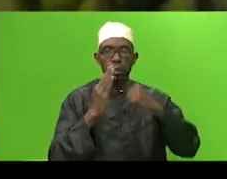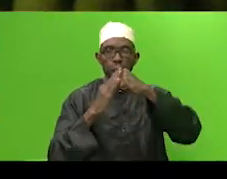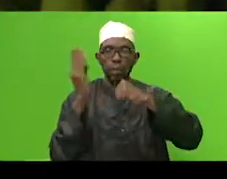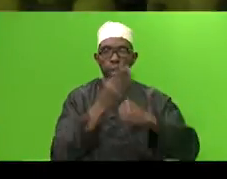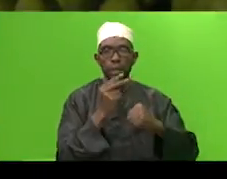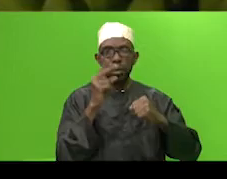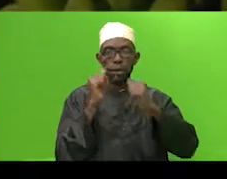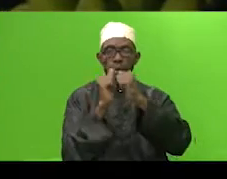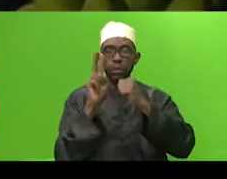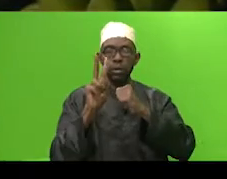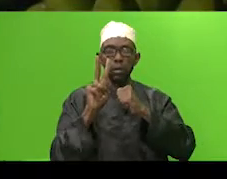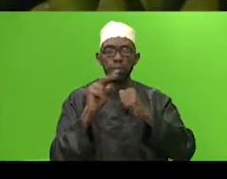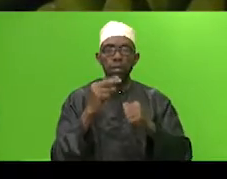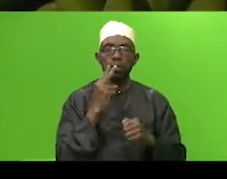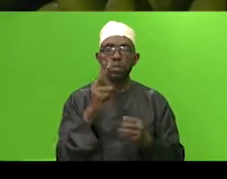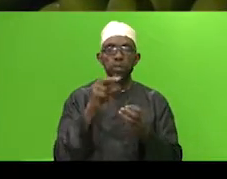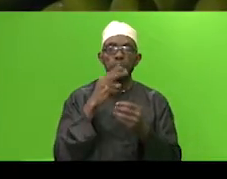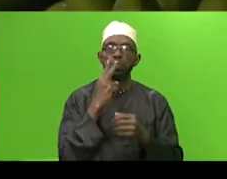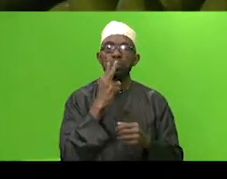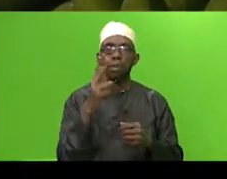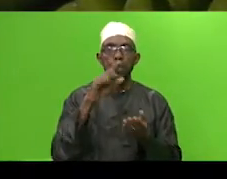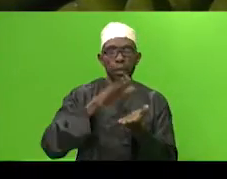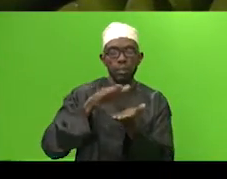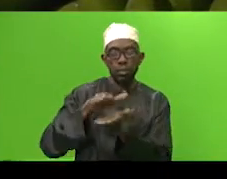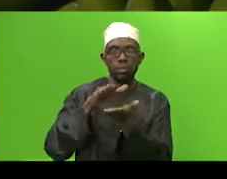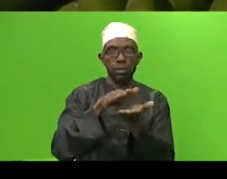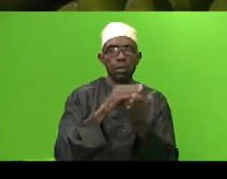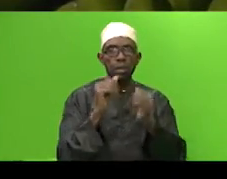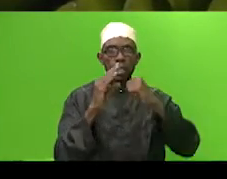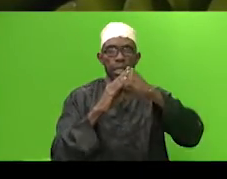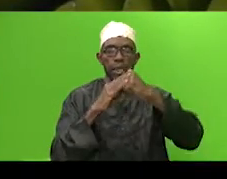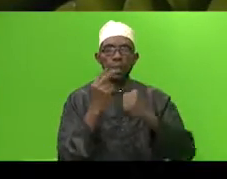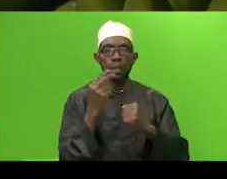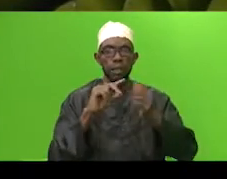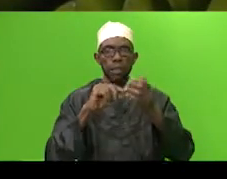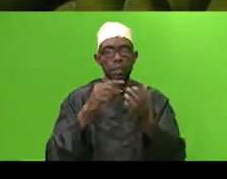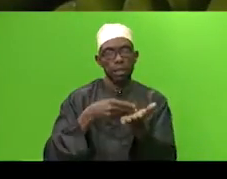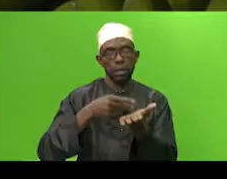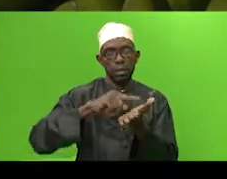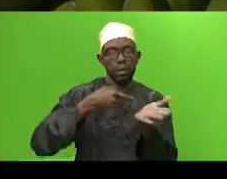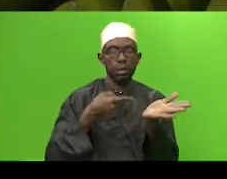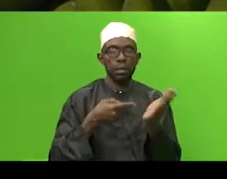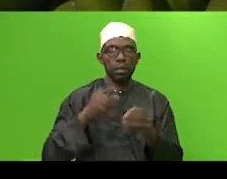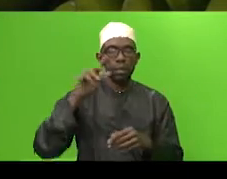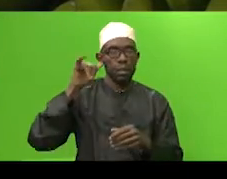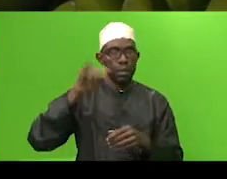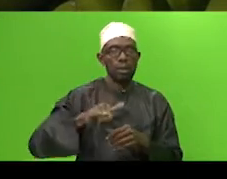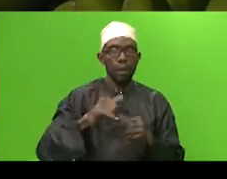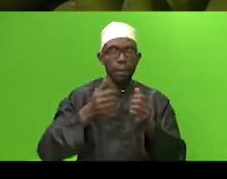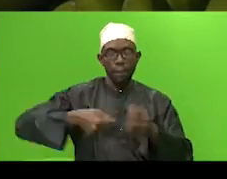9 by 12 ilikuwa kama 200 pieces, na tunanunua kwa 80 shillings. Sasa unaona unaweza kaa na hiyo